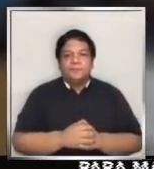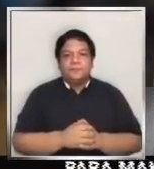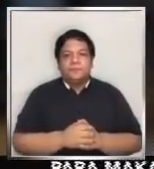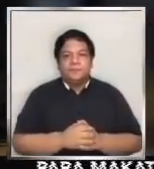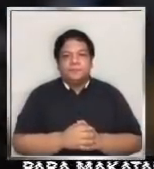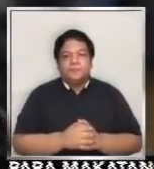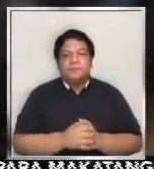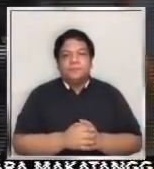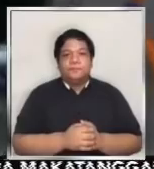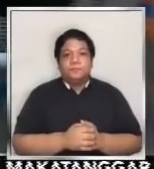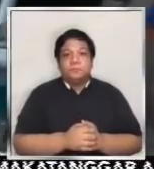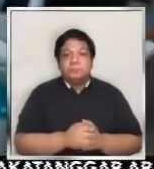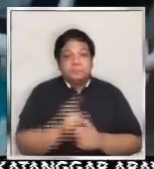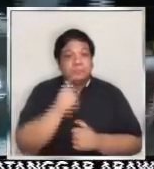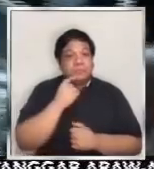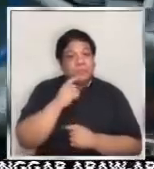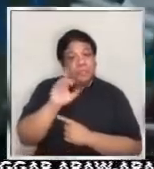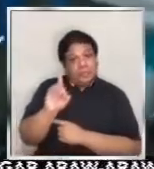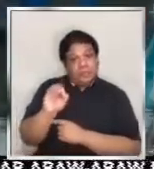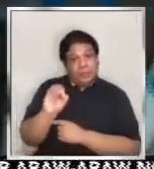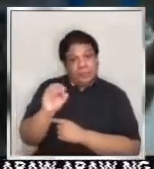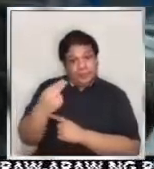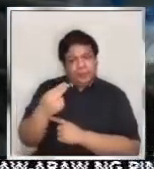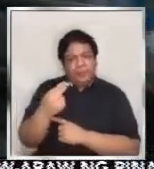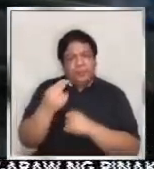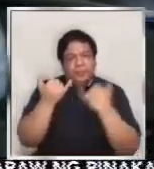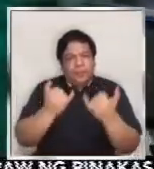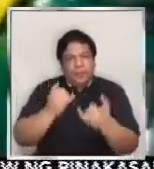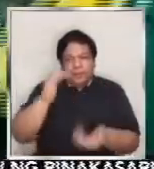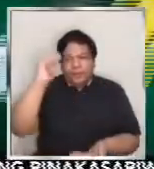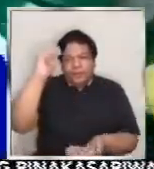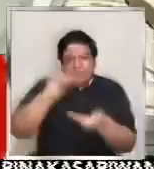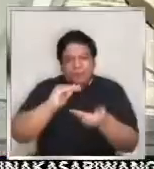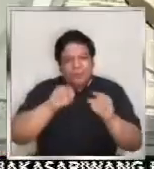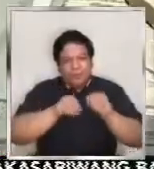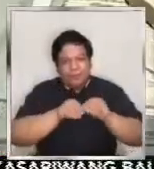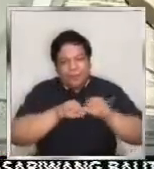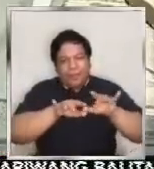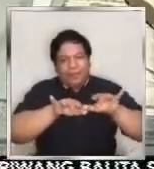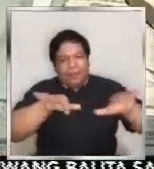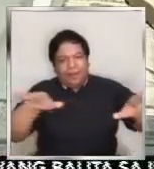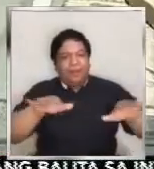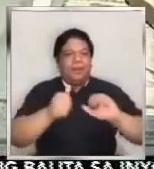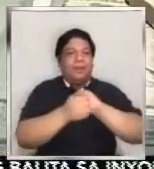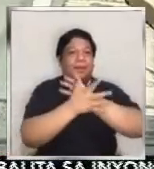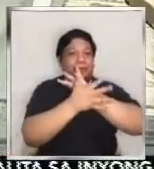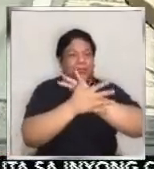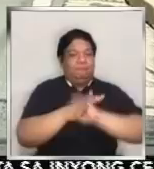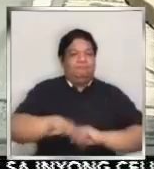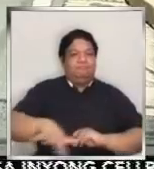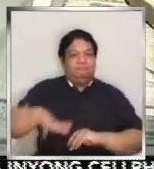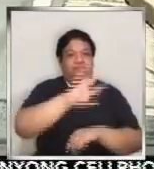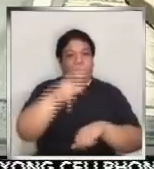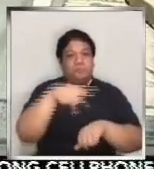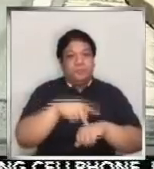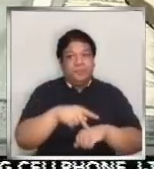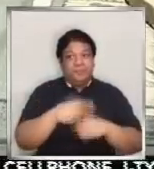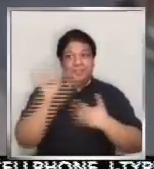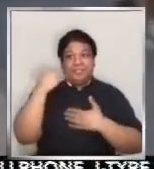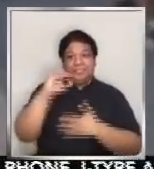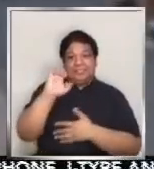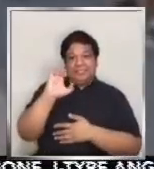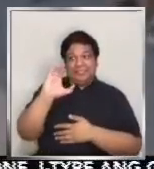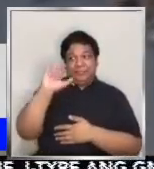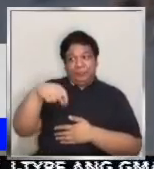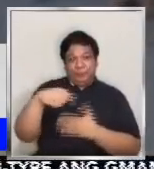Ayon sa Department of Health, nabawasan na ang hawaan ng COVID-19 sa Pilipinas matapos ang Enhanced Community Quarantine o ECQ.